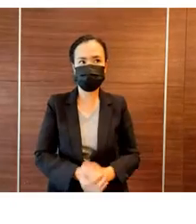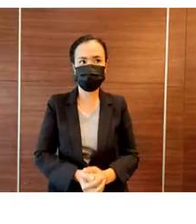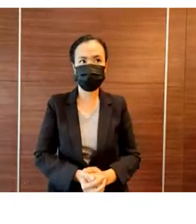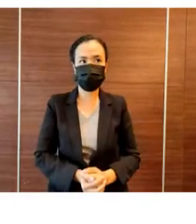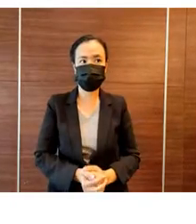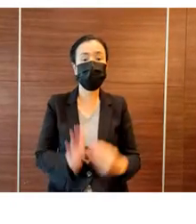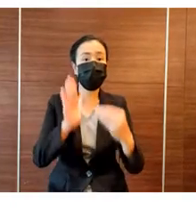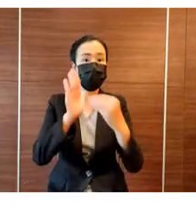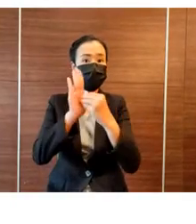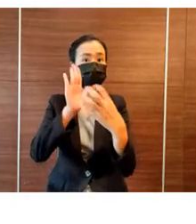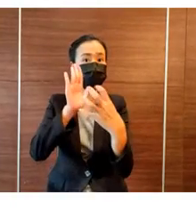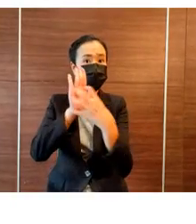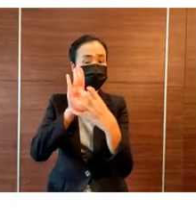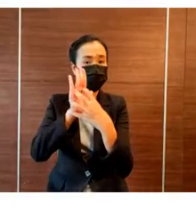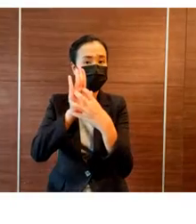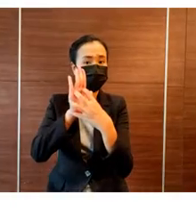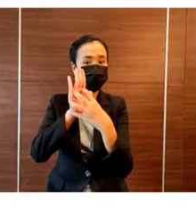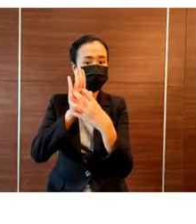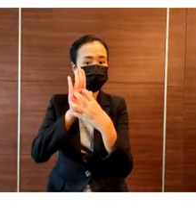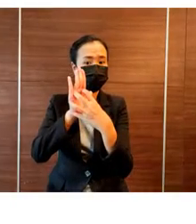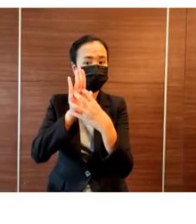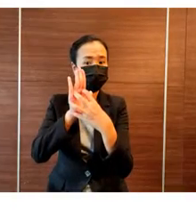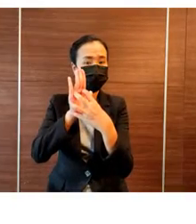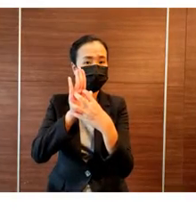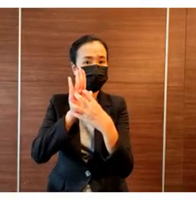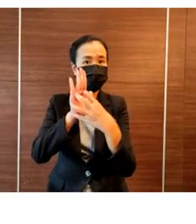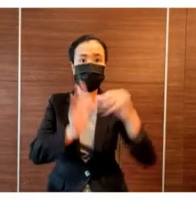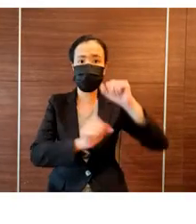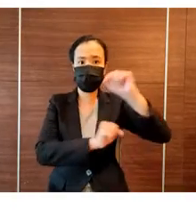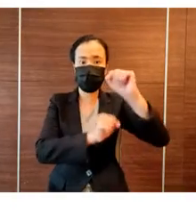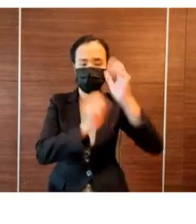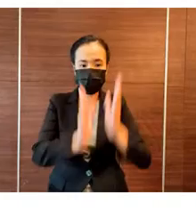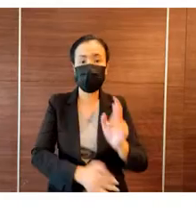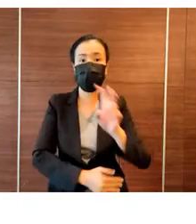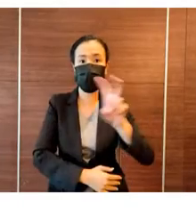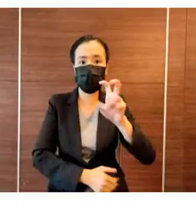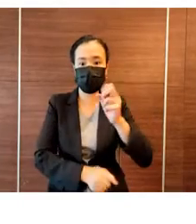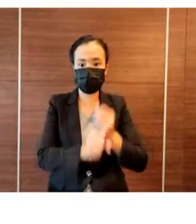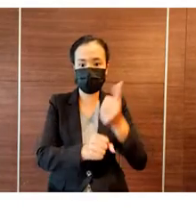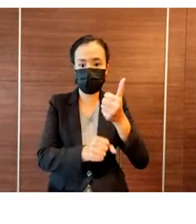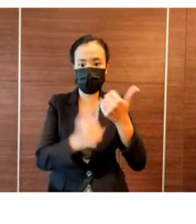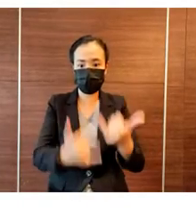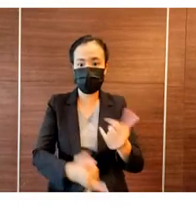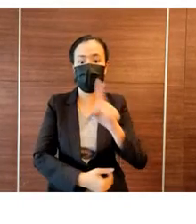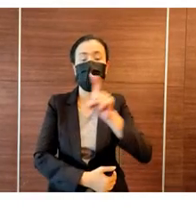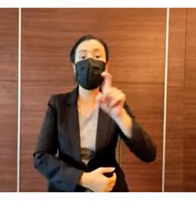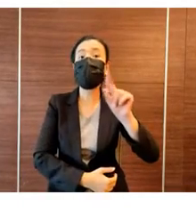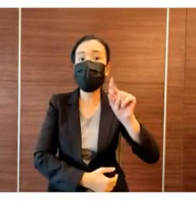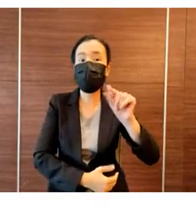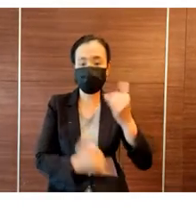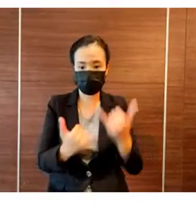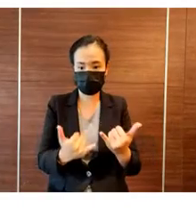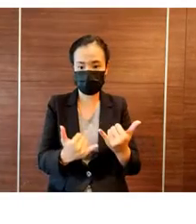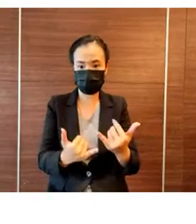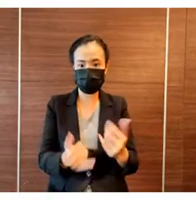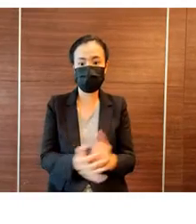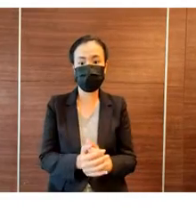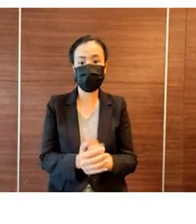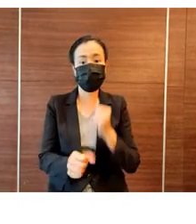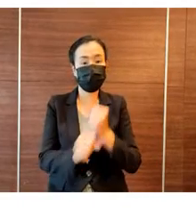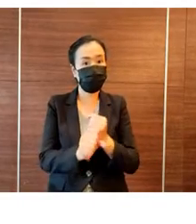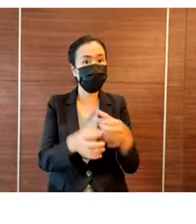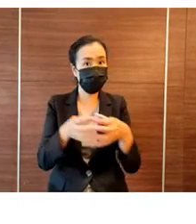ที่กรุงเทพและปริมณฑลปรับประกาศจะทำ200คนตอนนี้ได้มา120กว่าคนนะคะแต่ว่าจากการท